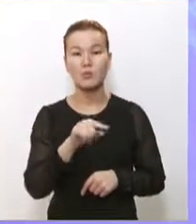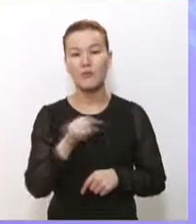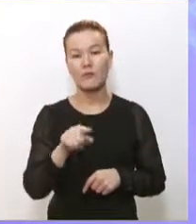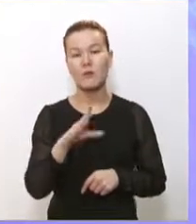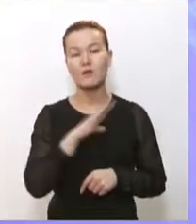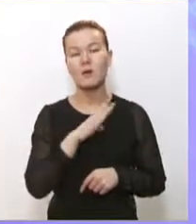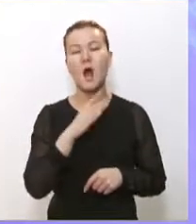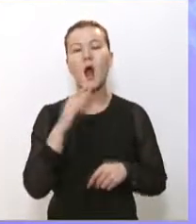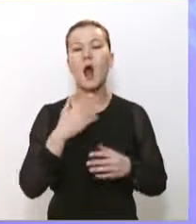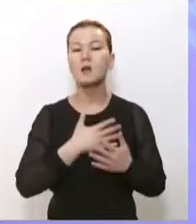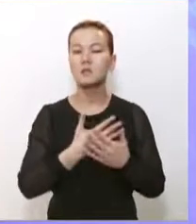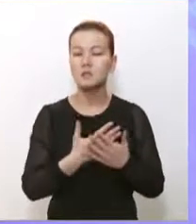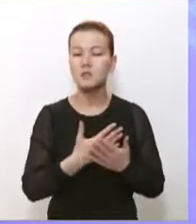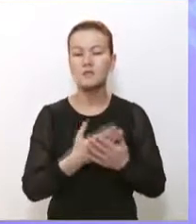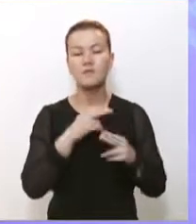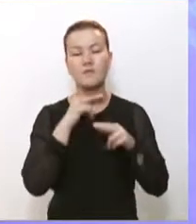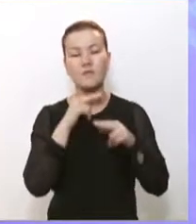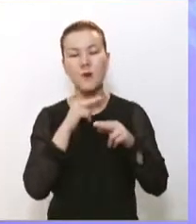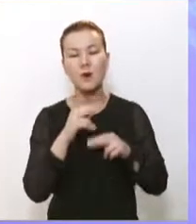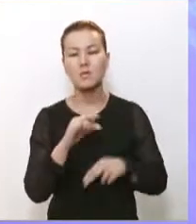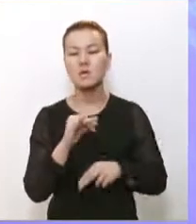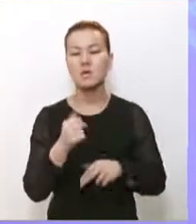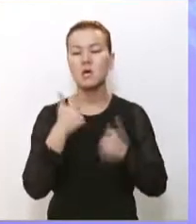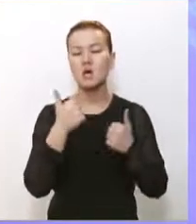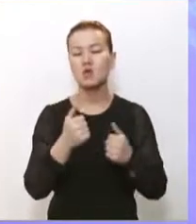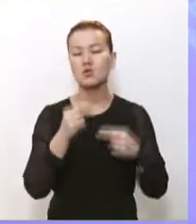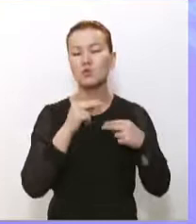активны, внимательны и хорошо